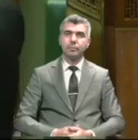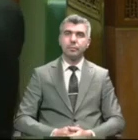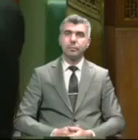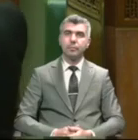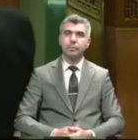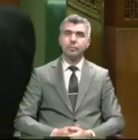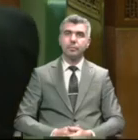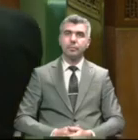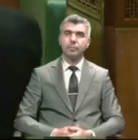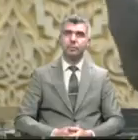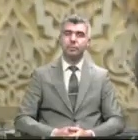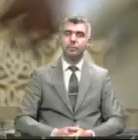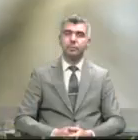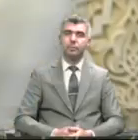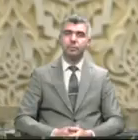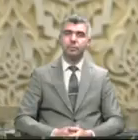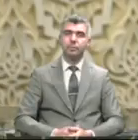تفضل تفضل تفضل